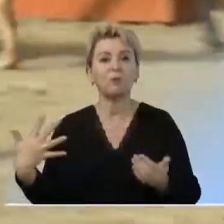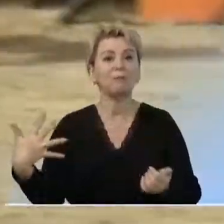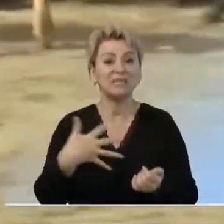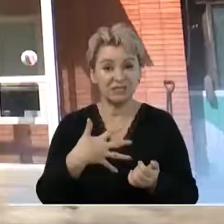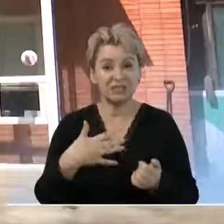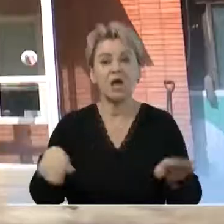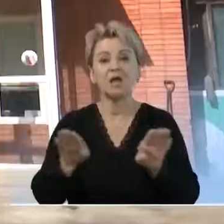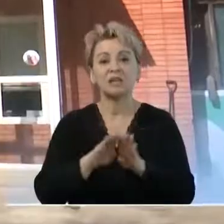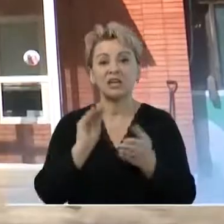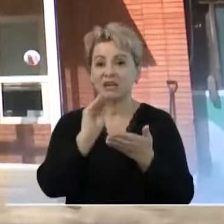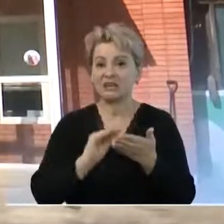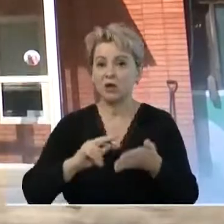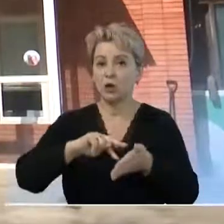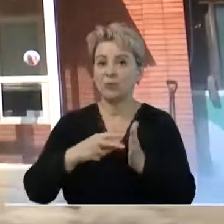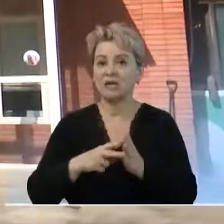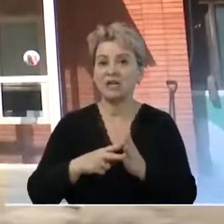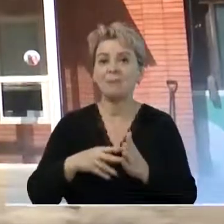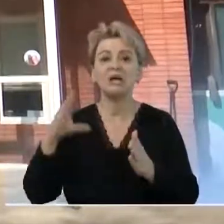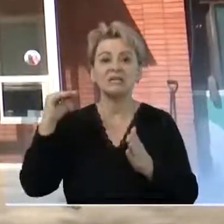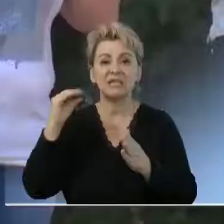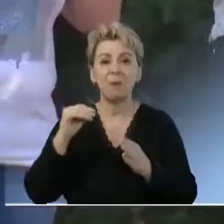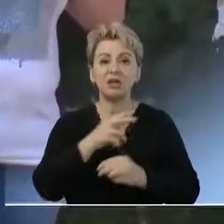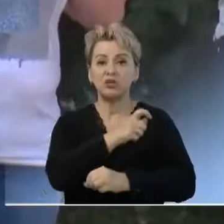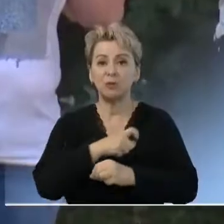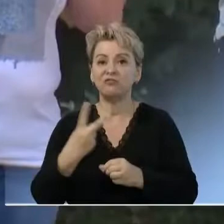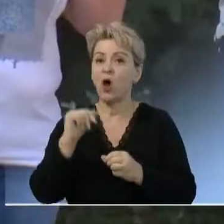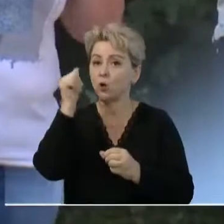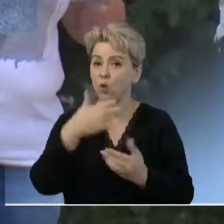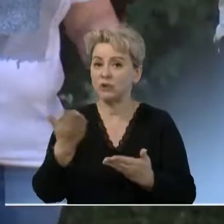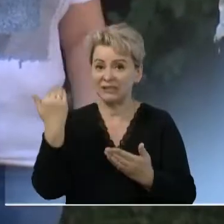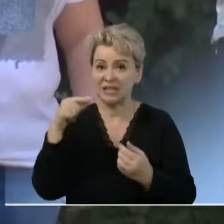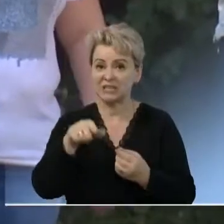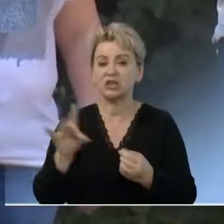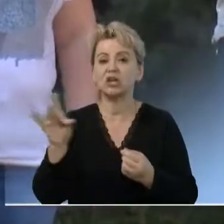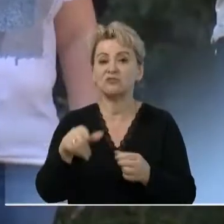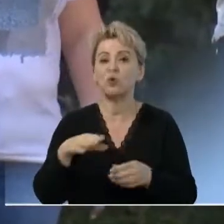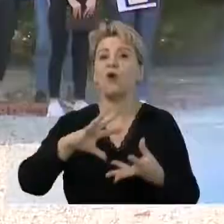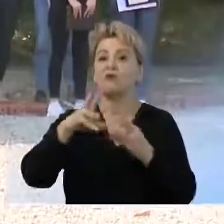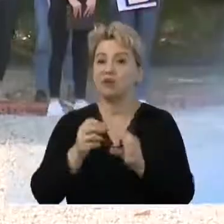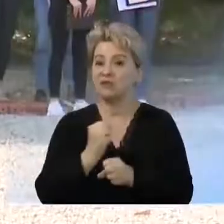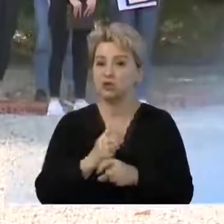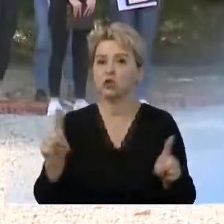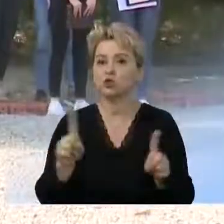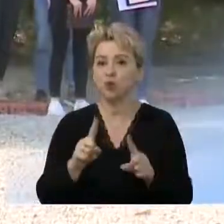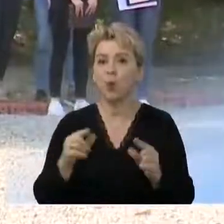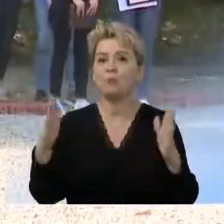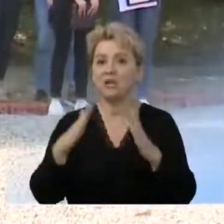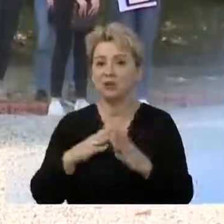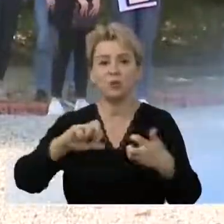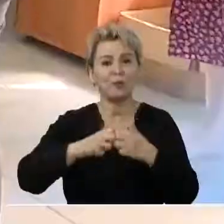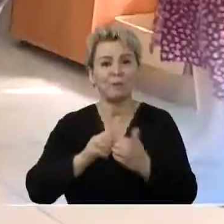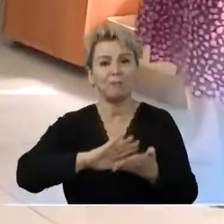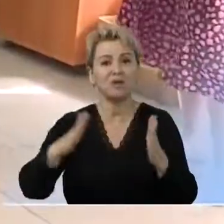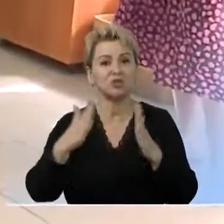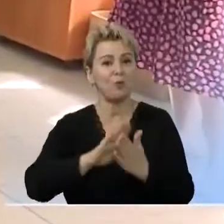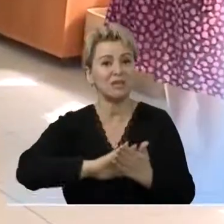5000. Таковы данные проекта «Собачий патруль». 2 года назад неравнодушные ростовчане пришли к выводу, что приюты проблему бездомности